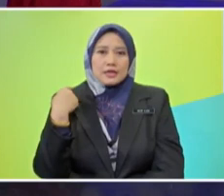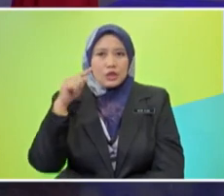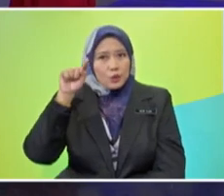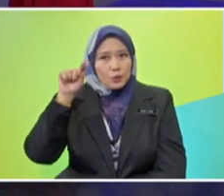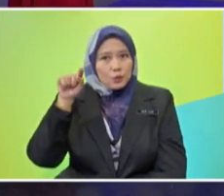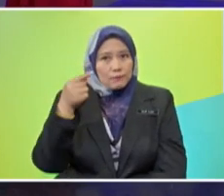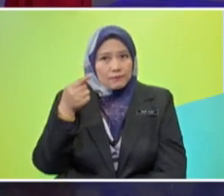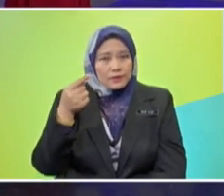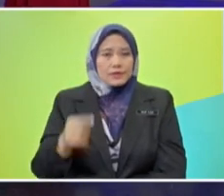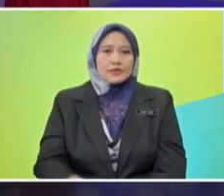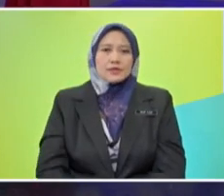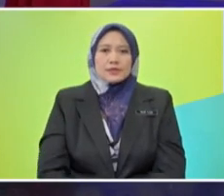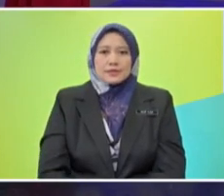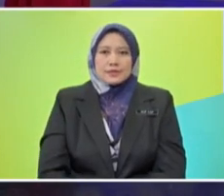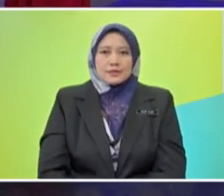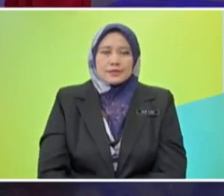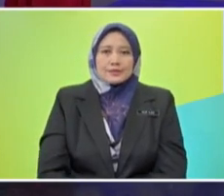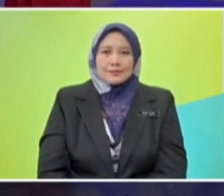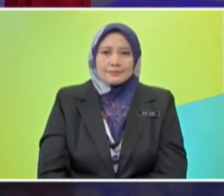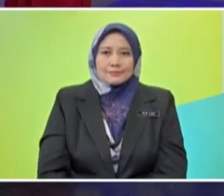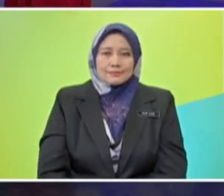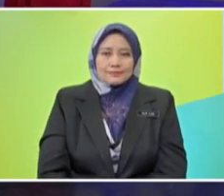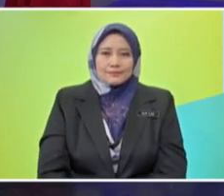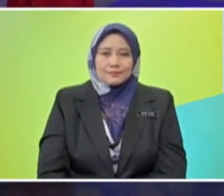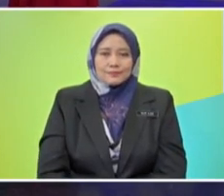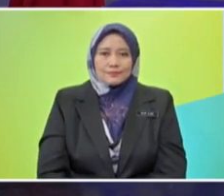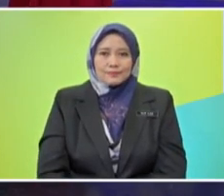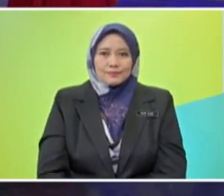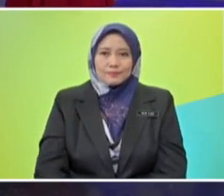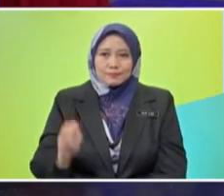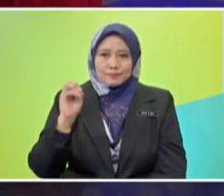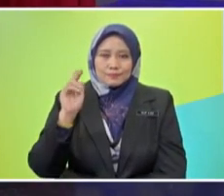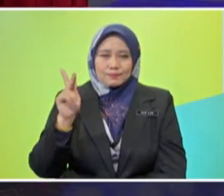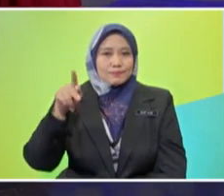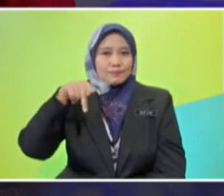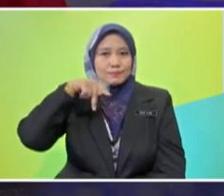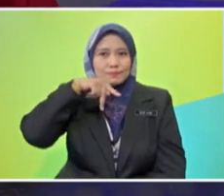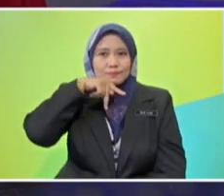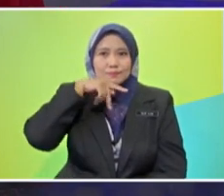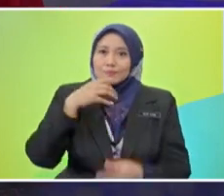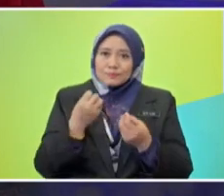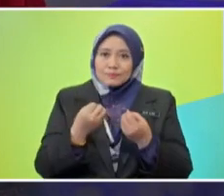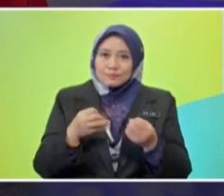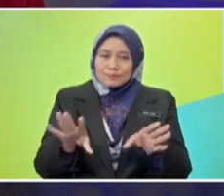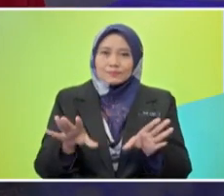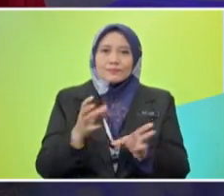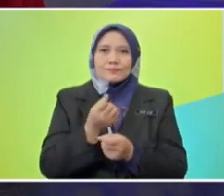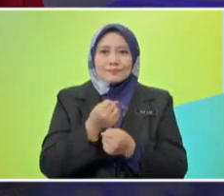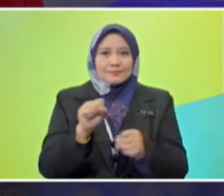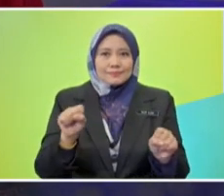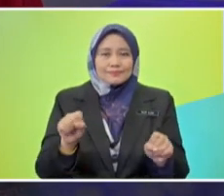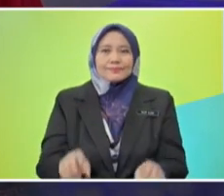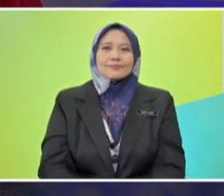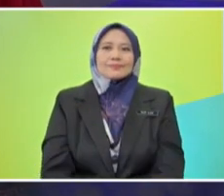titik, kena ada titik. Nampak dah tutup pen tu. Baiklah Alisha. Dia dah okey, nampaknya Alisha dah dapat bersiap sedia, cikgu. Baiklah Alisha.